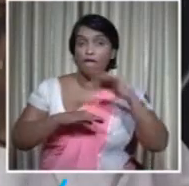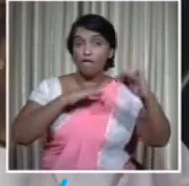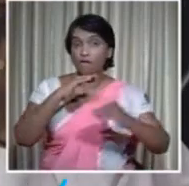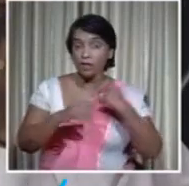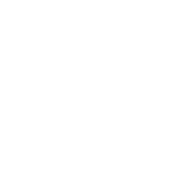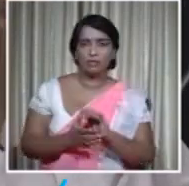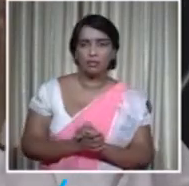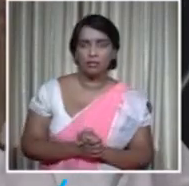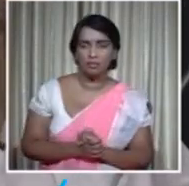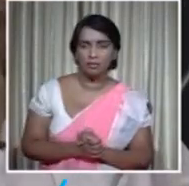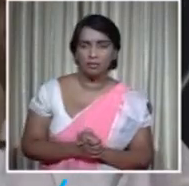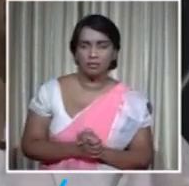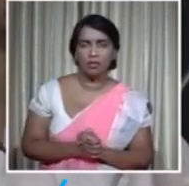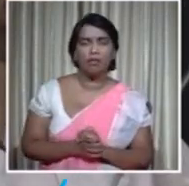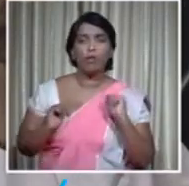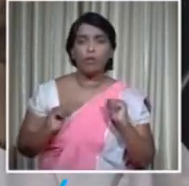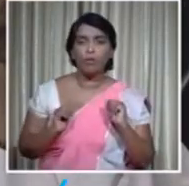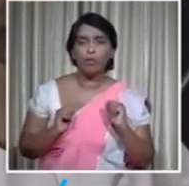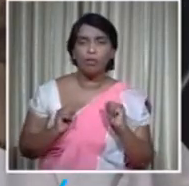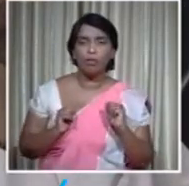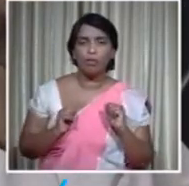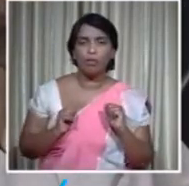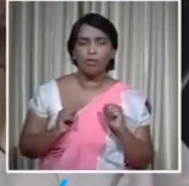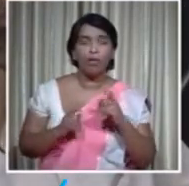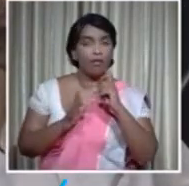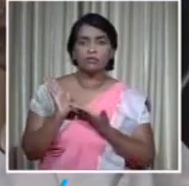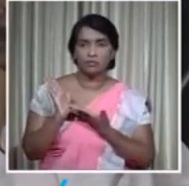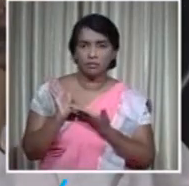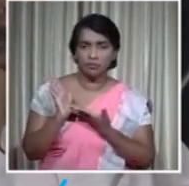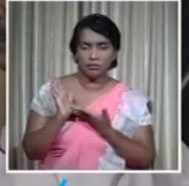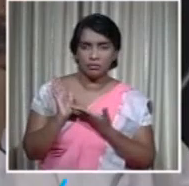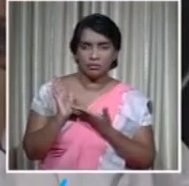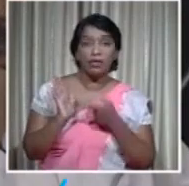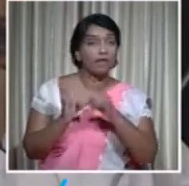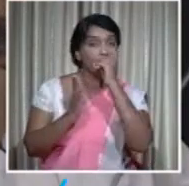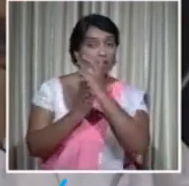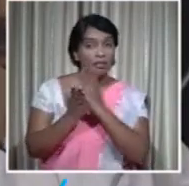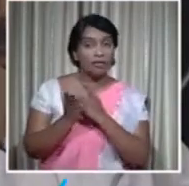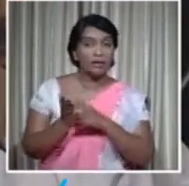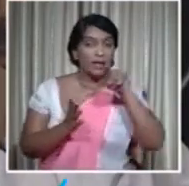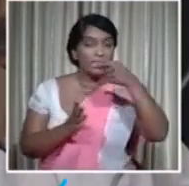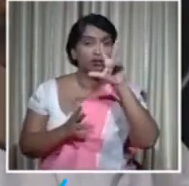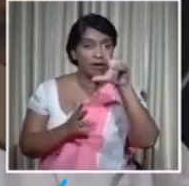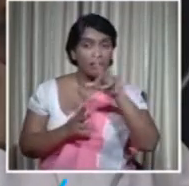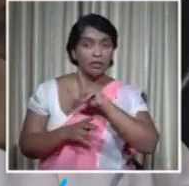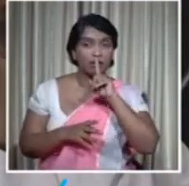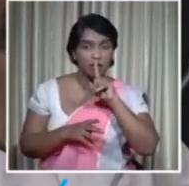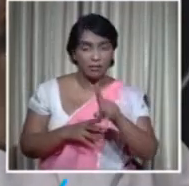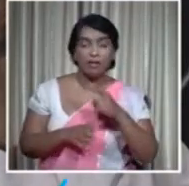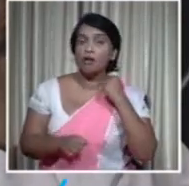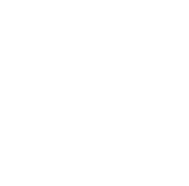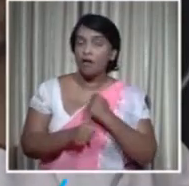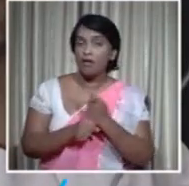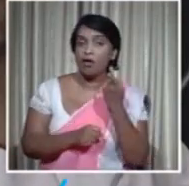අපි එන්නේ නැහැ කියලා. එතකොට කවුද මෙතන ලොකු? මේ විවස්සාව මංගාව තියෙනවා. මේ විවස්සාව 148 කියනවා රාජ්‍ය